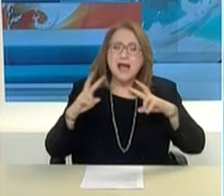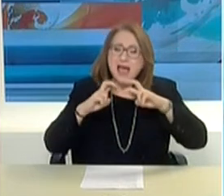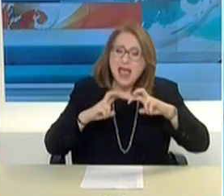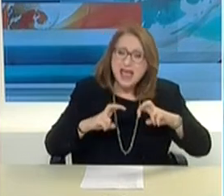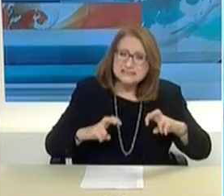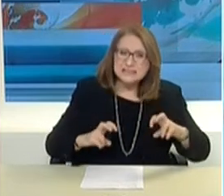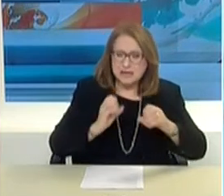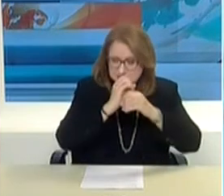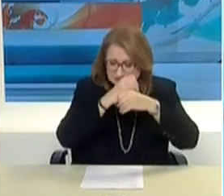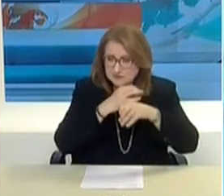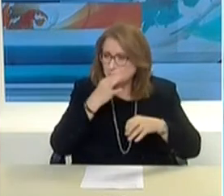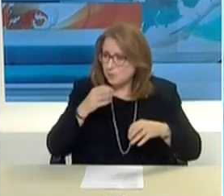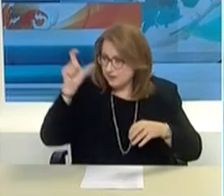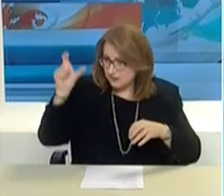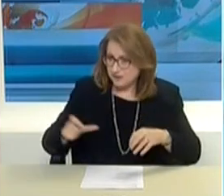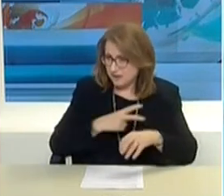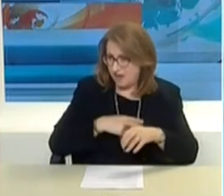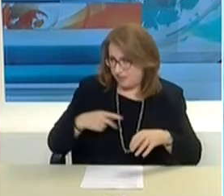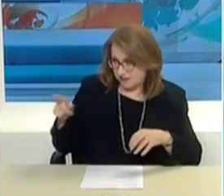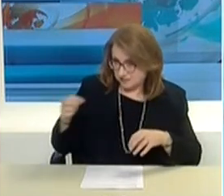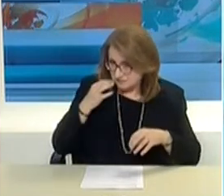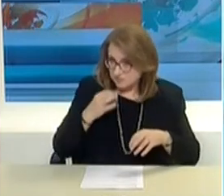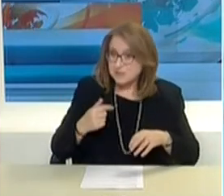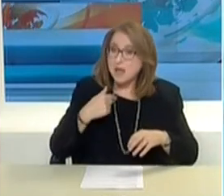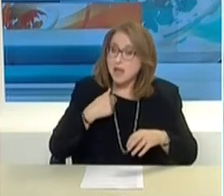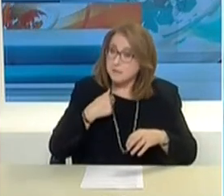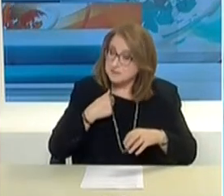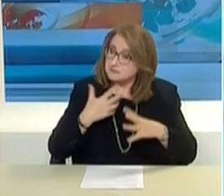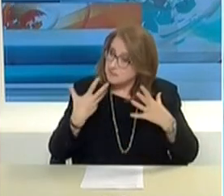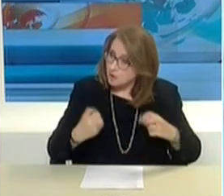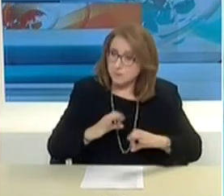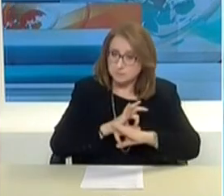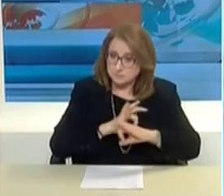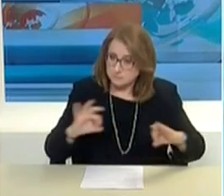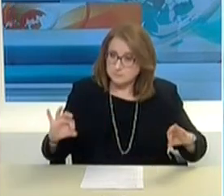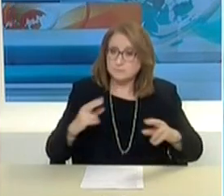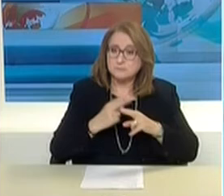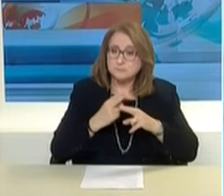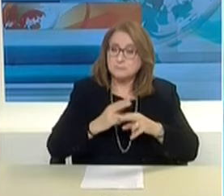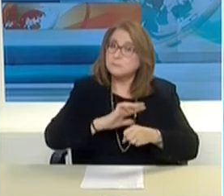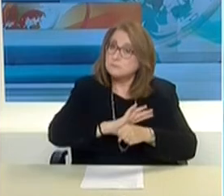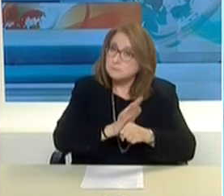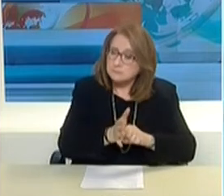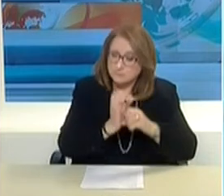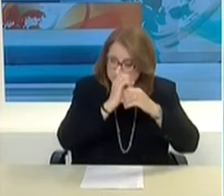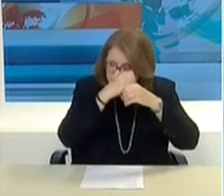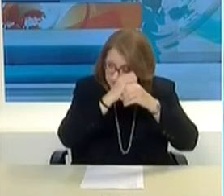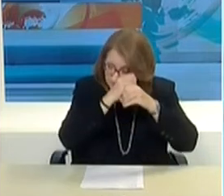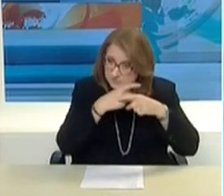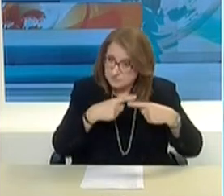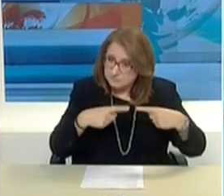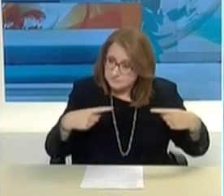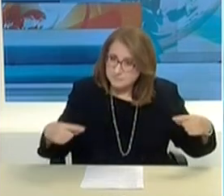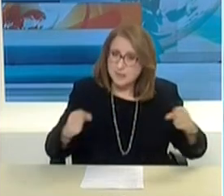που ανέφερε ο καθηγητής ο κ. Τσιόδρας, έχουμε διασφαλίσει επίσης την επάρκεια των αντιδραστηρίων στην